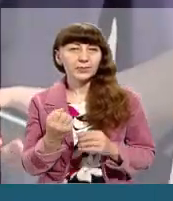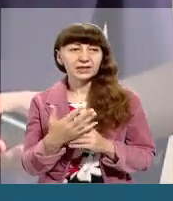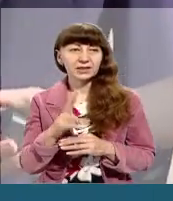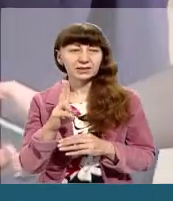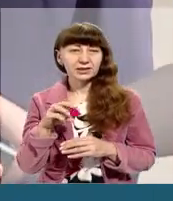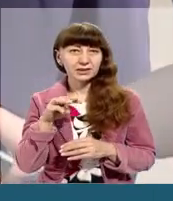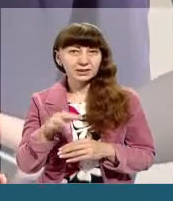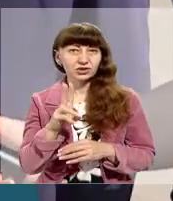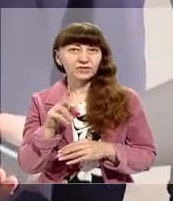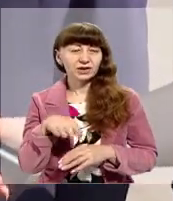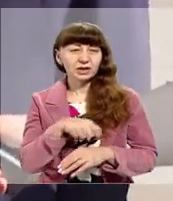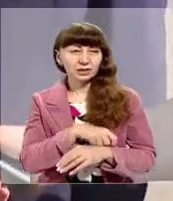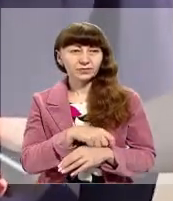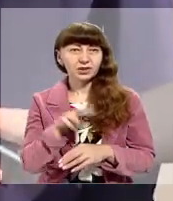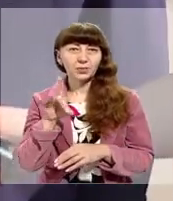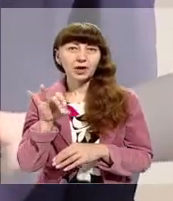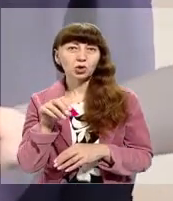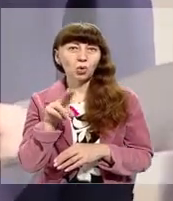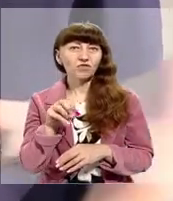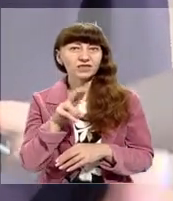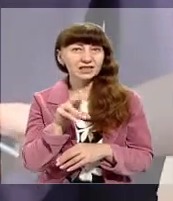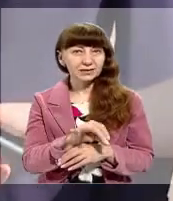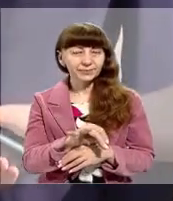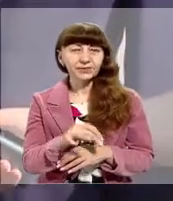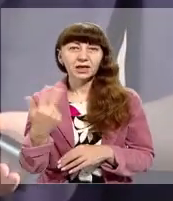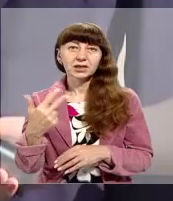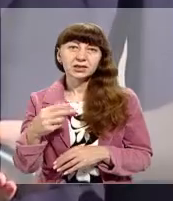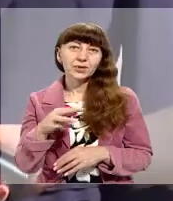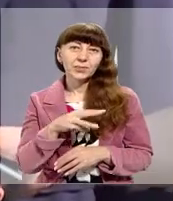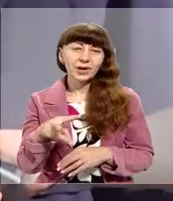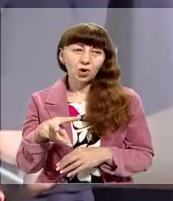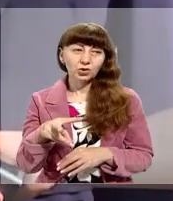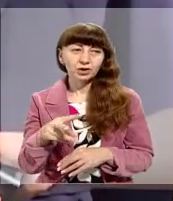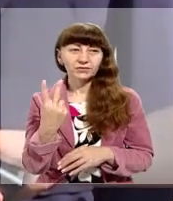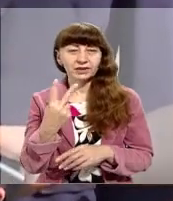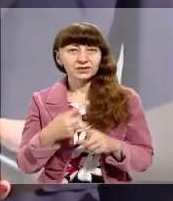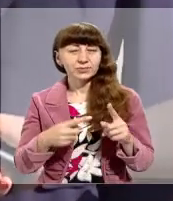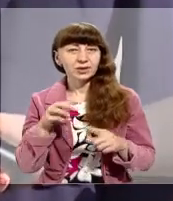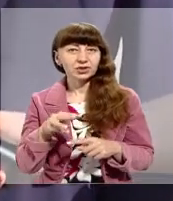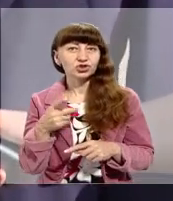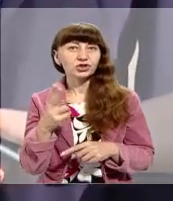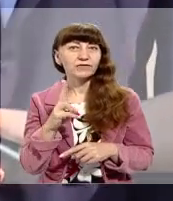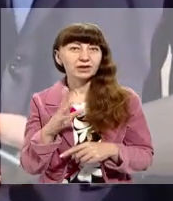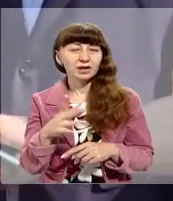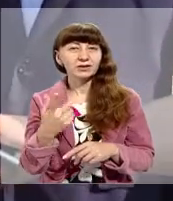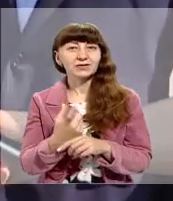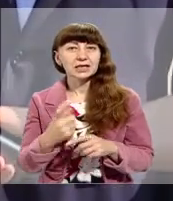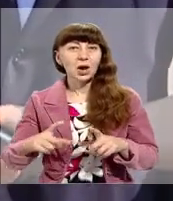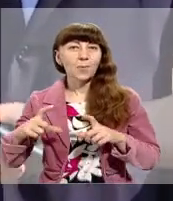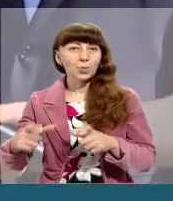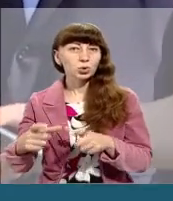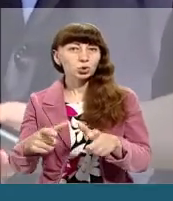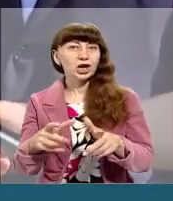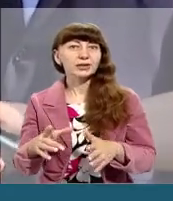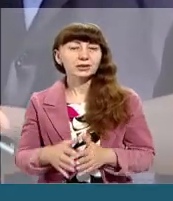тысяч квадратов. Это парковочные места. И 30 миллионов у нас на 2,5 тысячи квадратов. Это у нас брусчата,